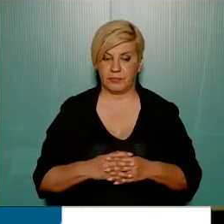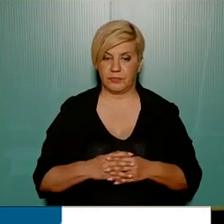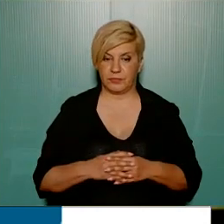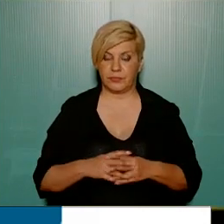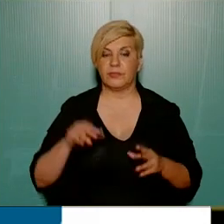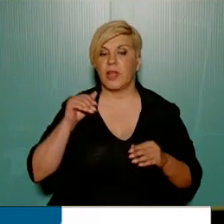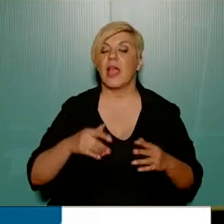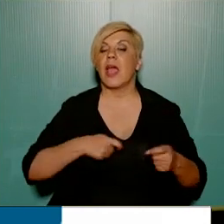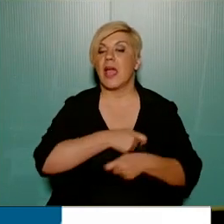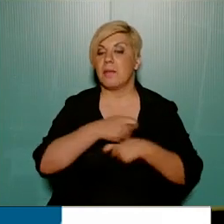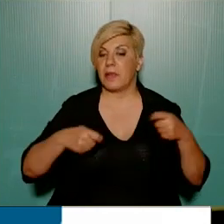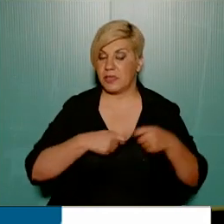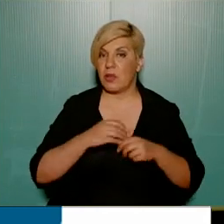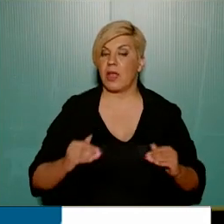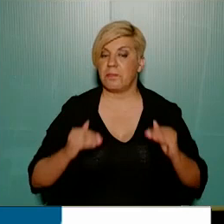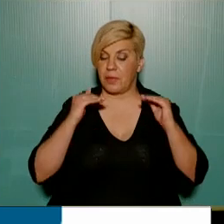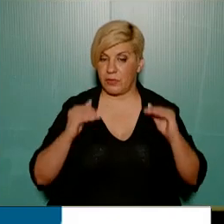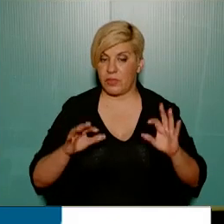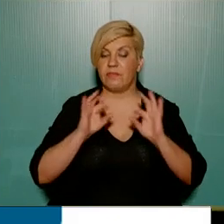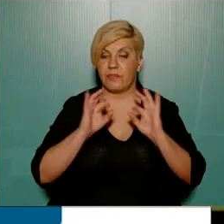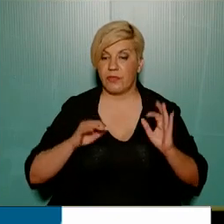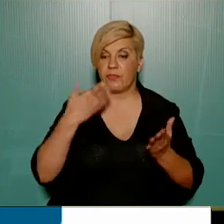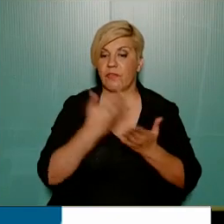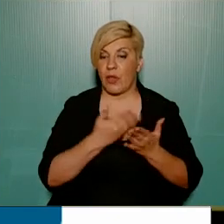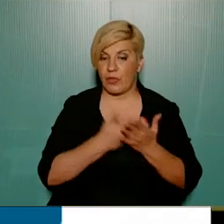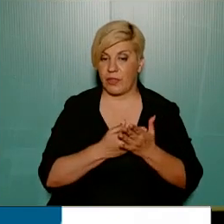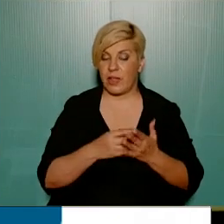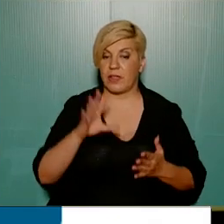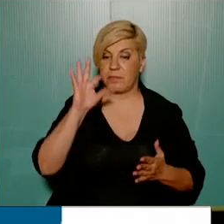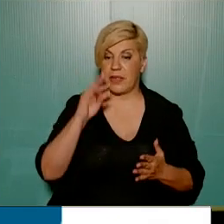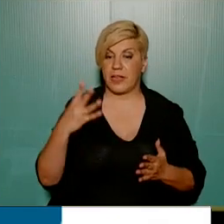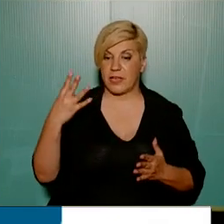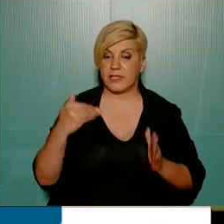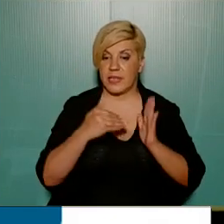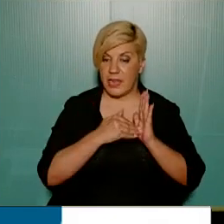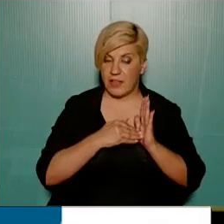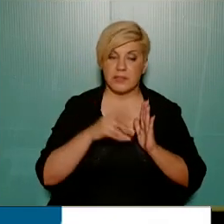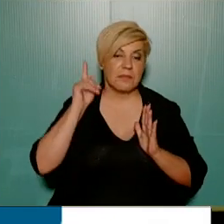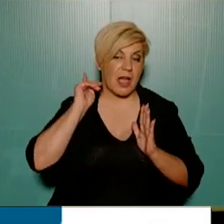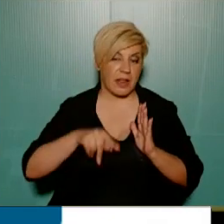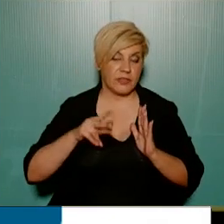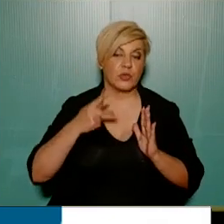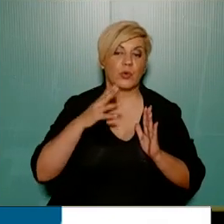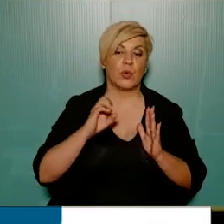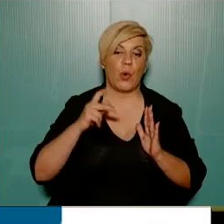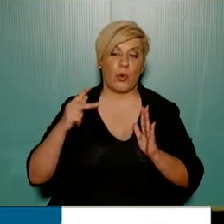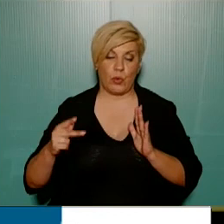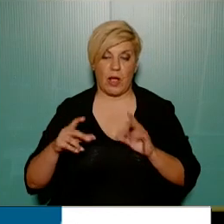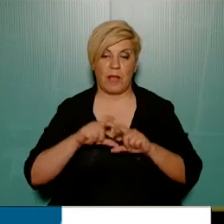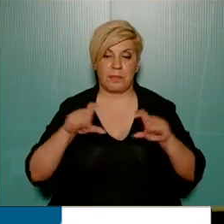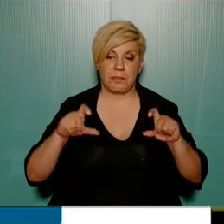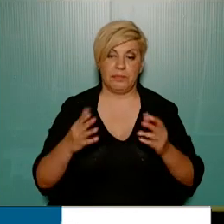Σε επιχειρησιακό επίπεδο βεβαιώθηκαν περίπου 54.000 παραβάσεις του ΚΟΚ.